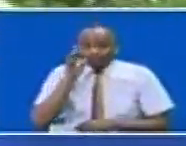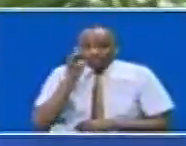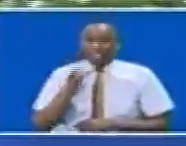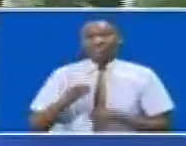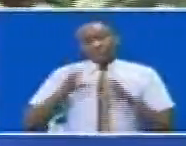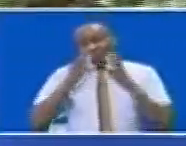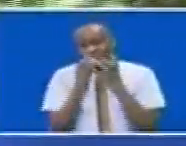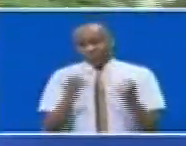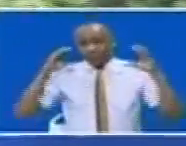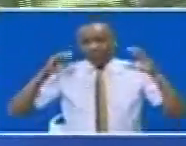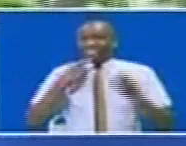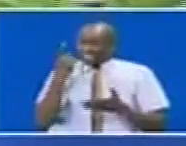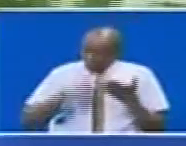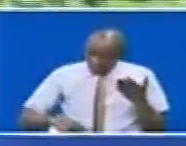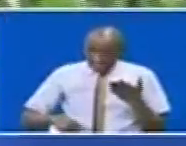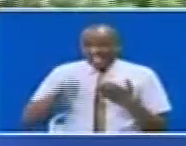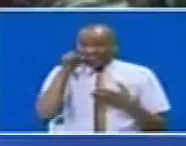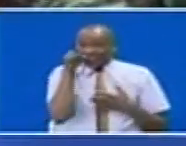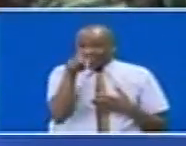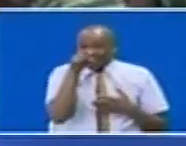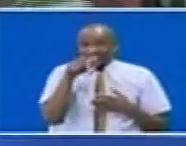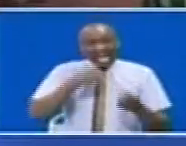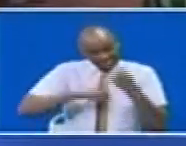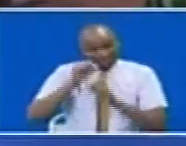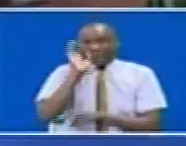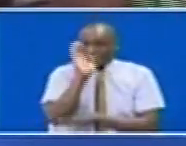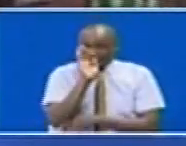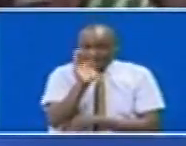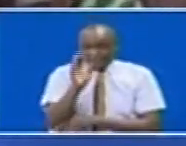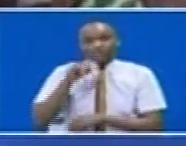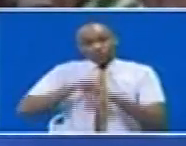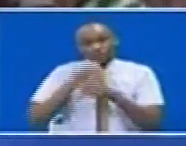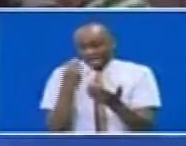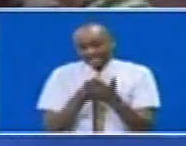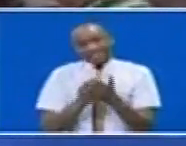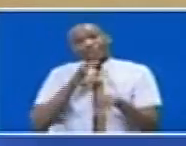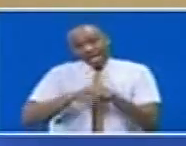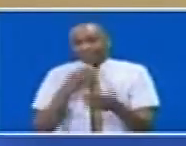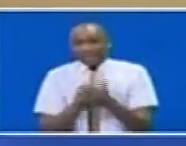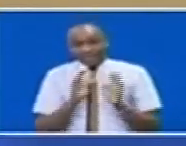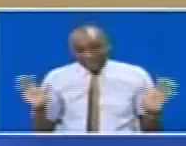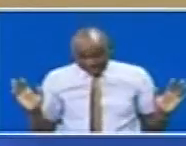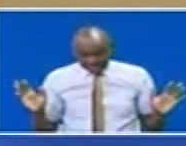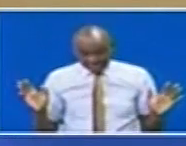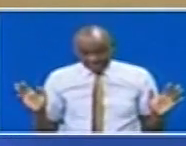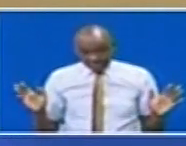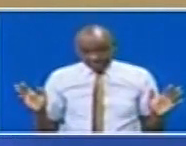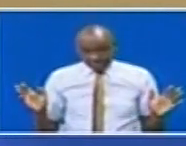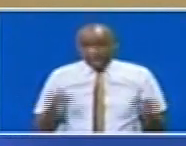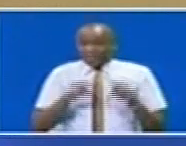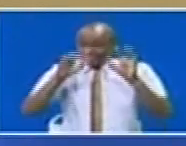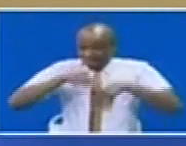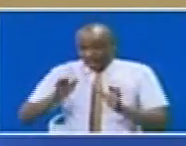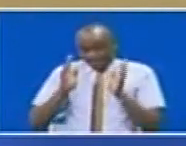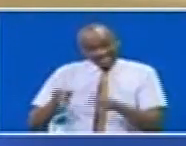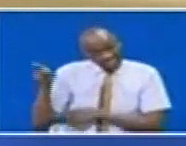maji, wengi wanasema kuwa hii ndio shughuli yao ya kutegea uchumi siku hizi. Hata hivyo, wakulima